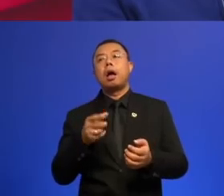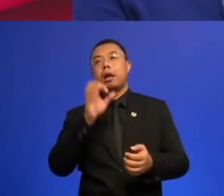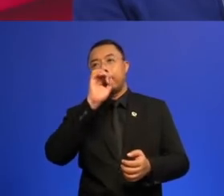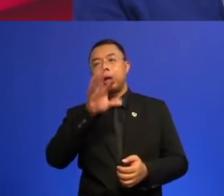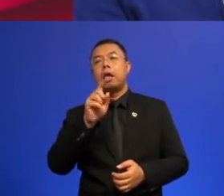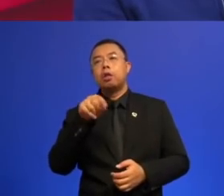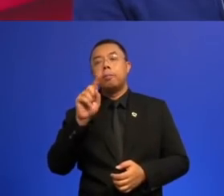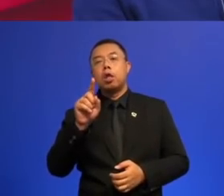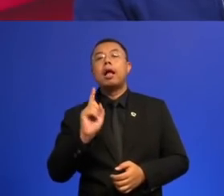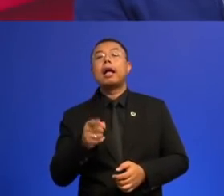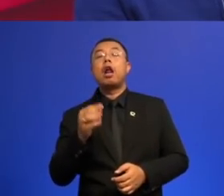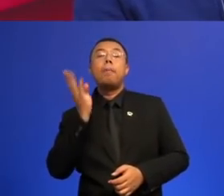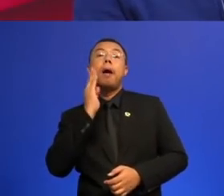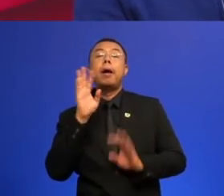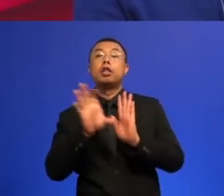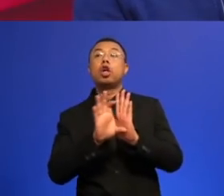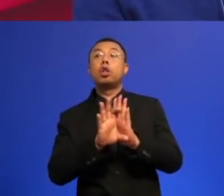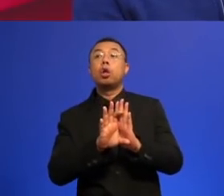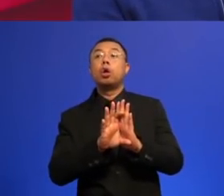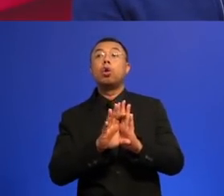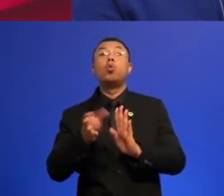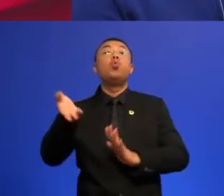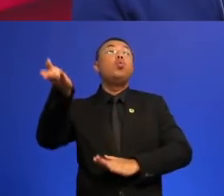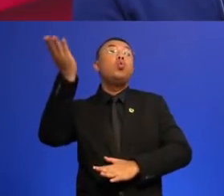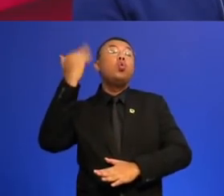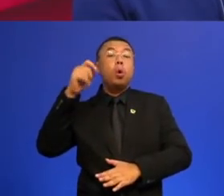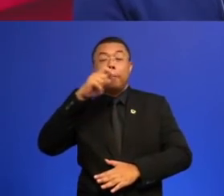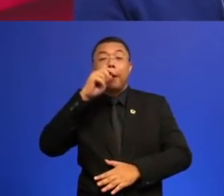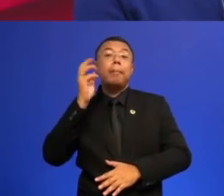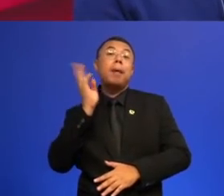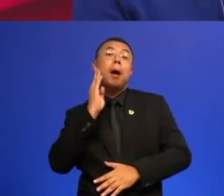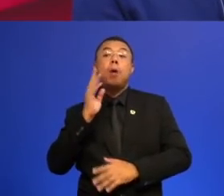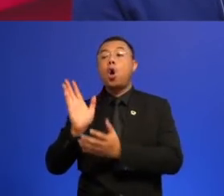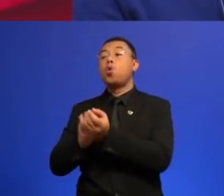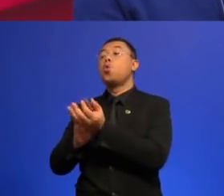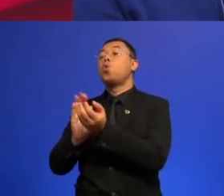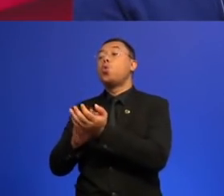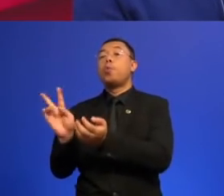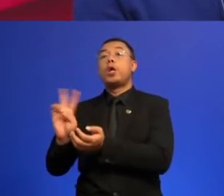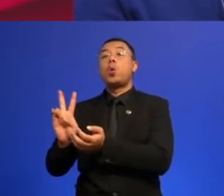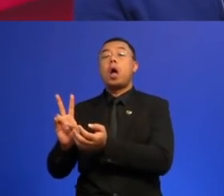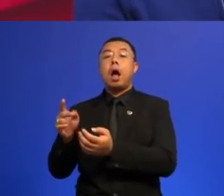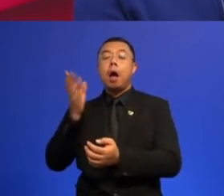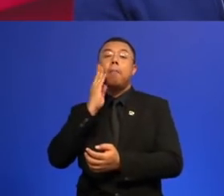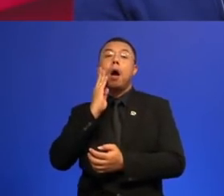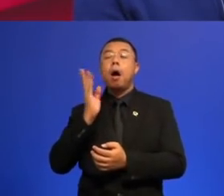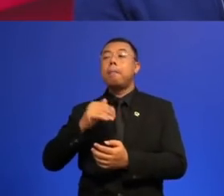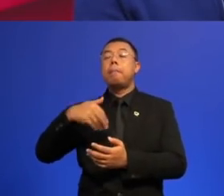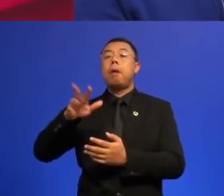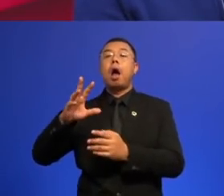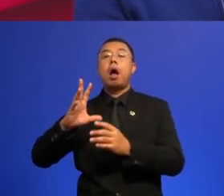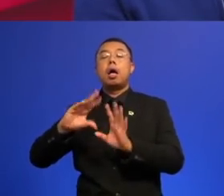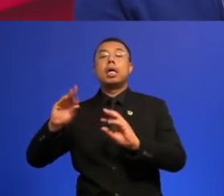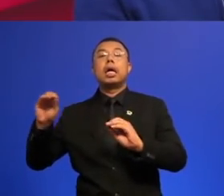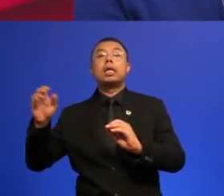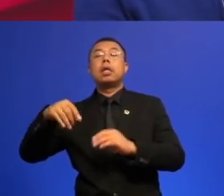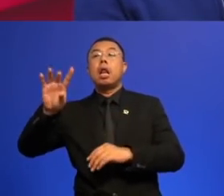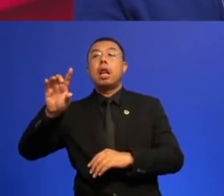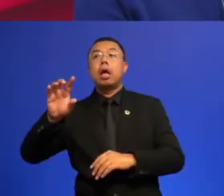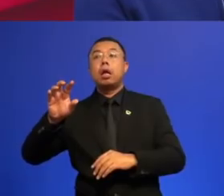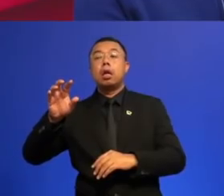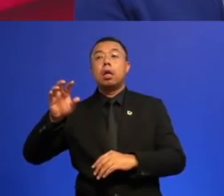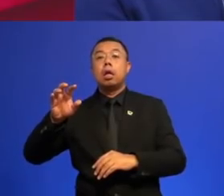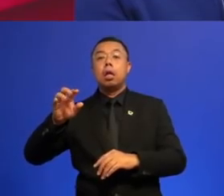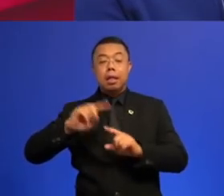gitu benar. Kalau itu mama misalnya, dulu papa mamanya penjudi, mamanya juga wanita gak benar. Produknya kan